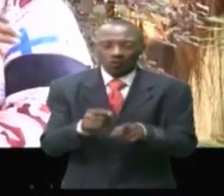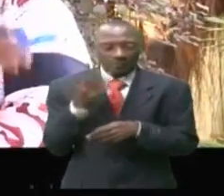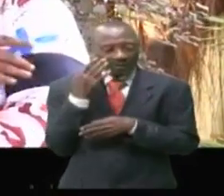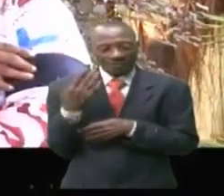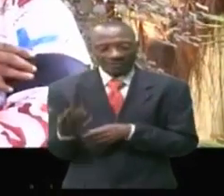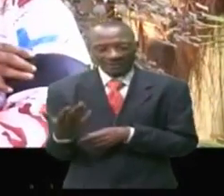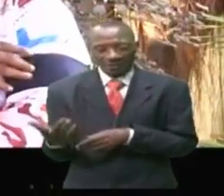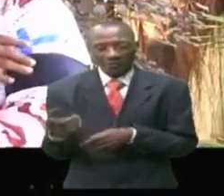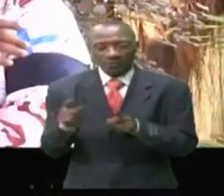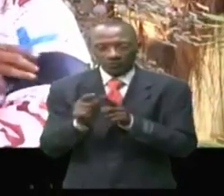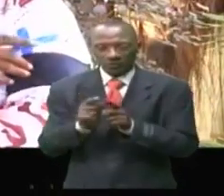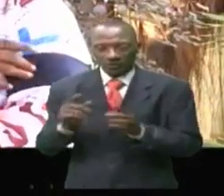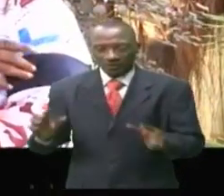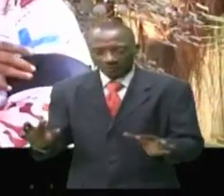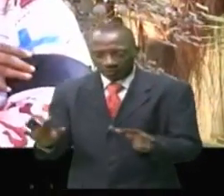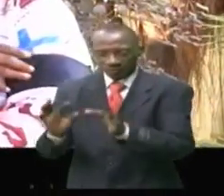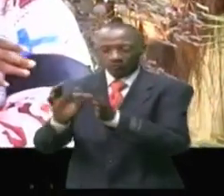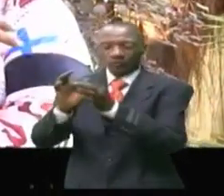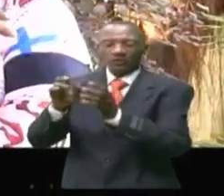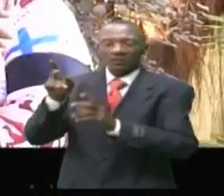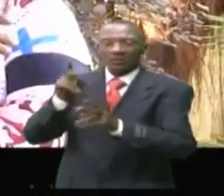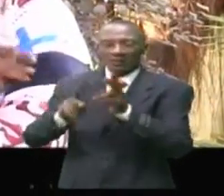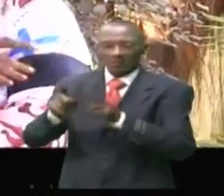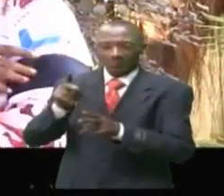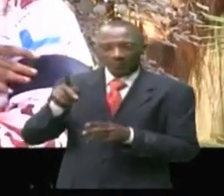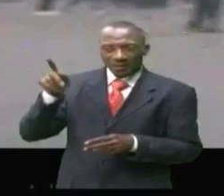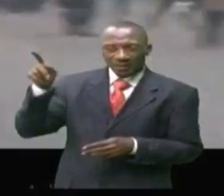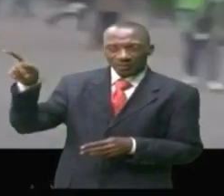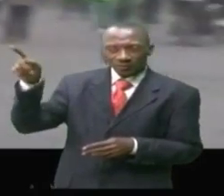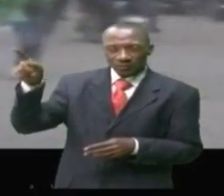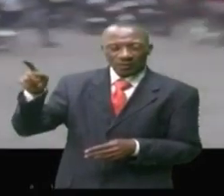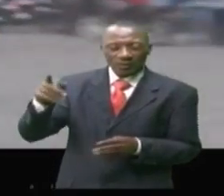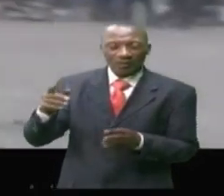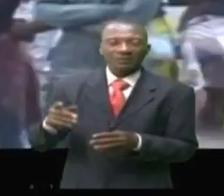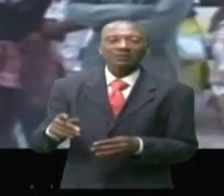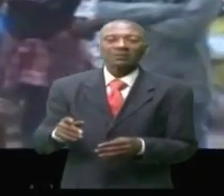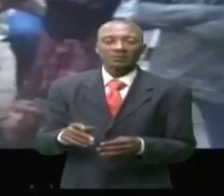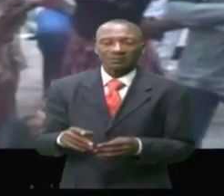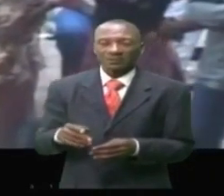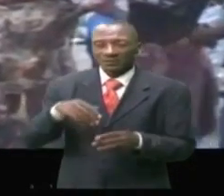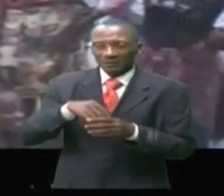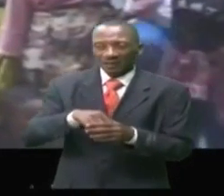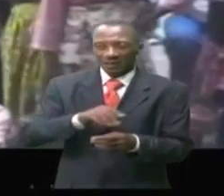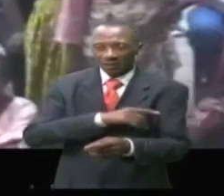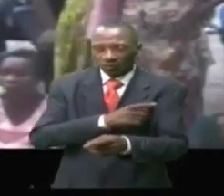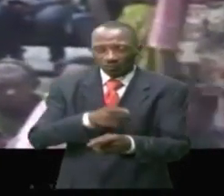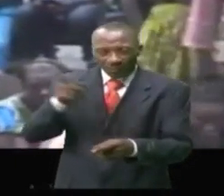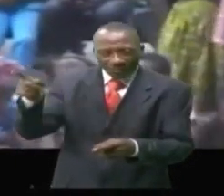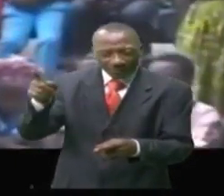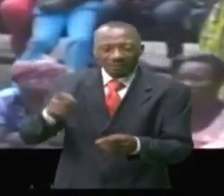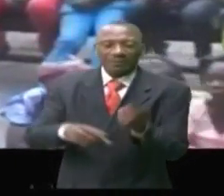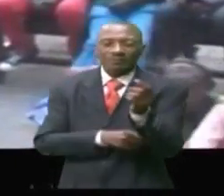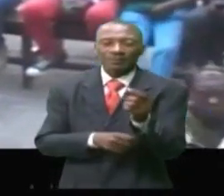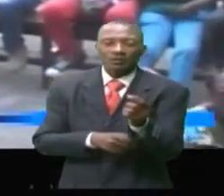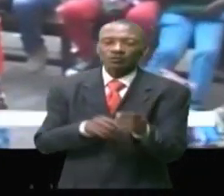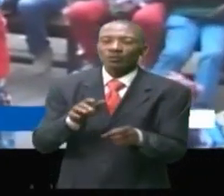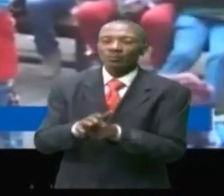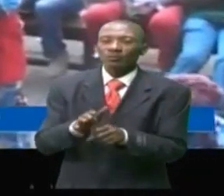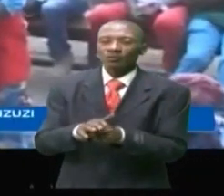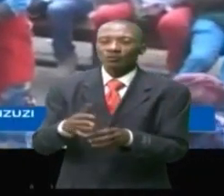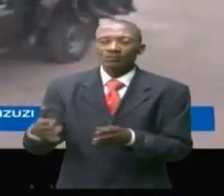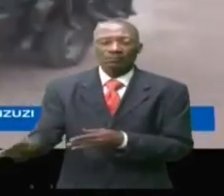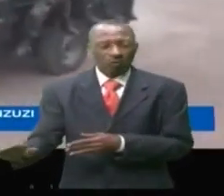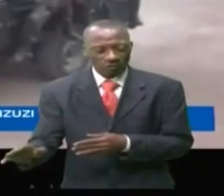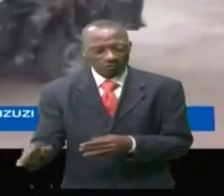compassion à l'endroit de la population de Goma. À travers ces messages, l'APTM rejoint tous ceux qui encouragent